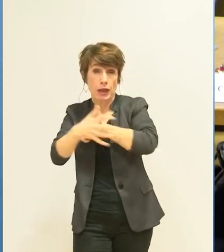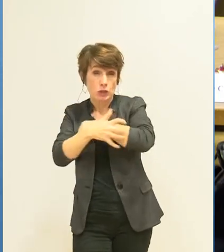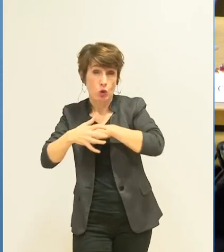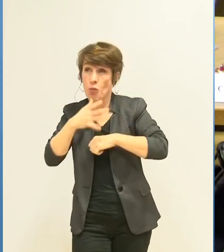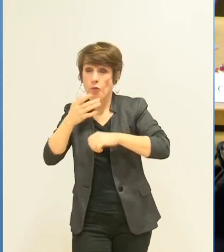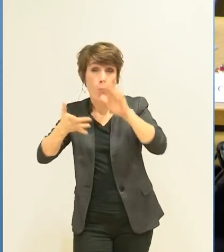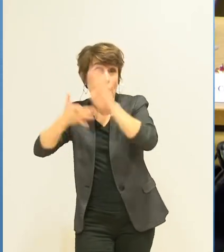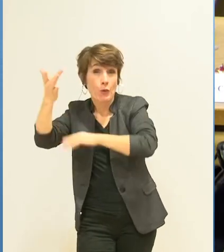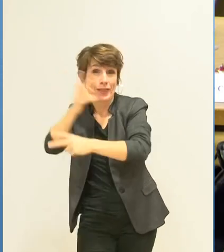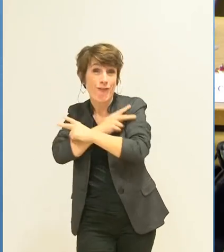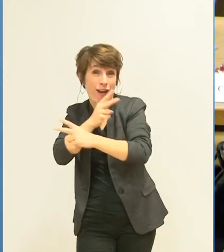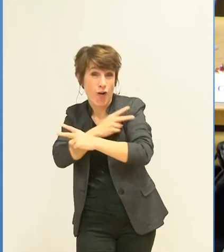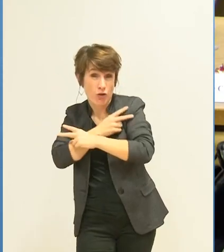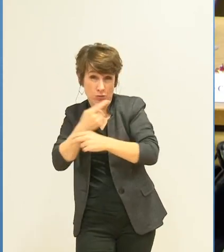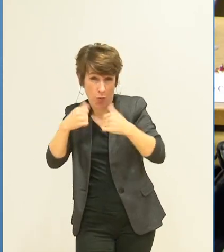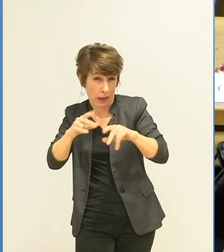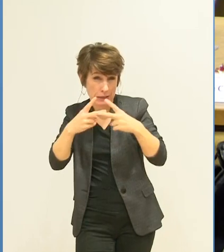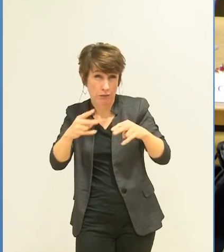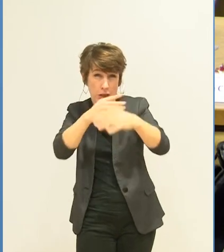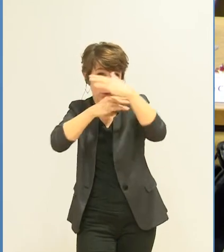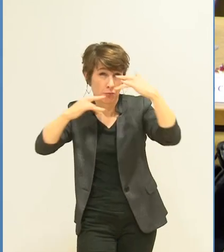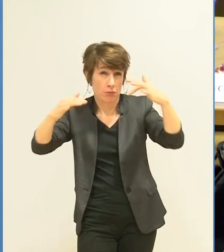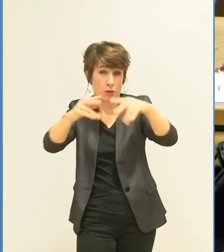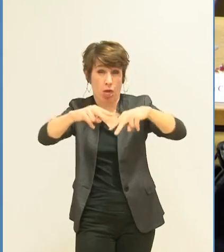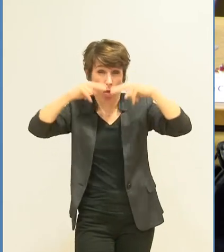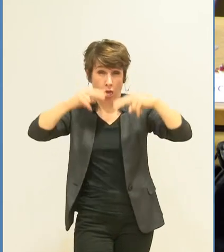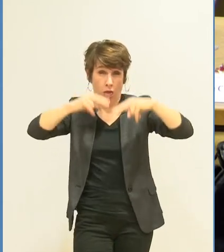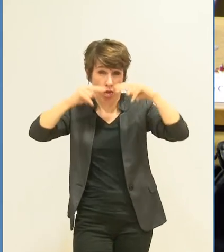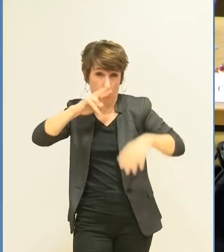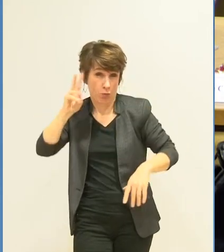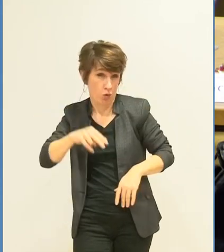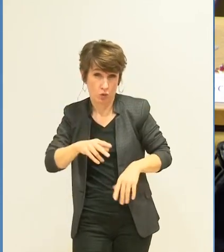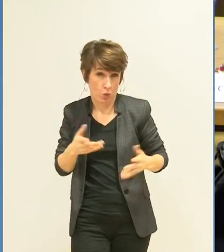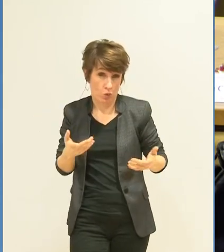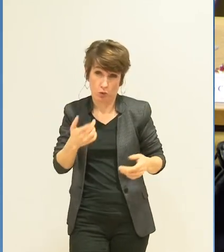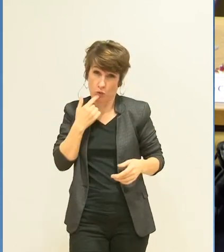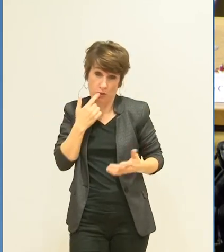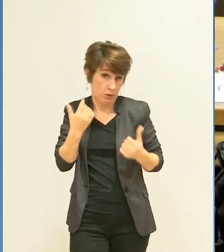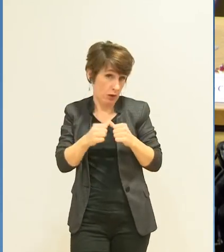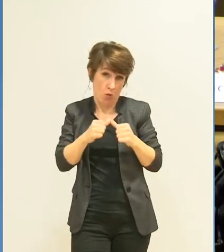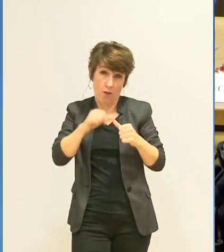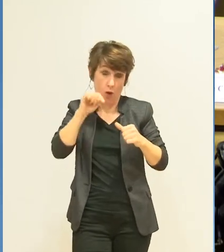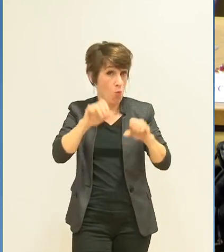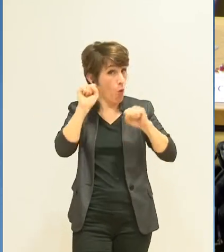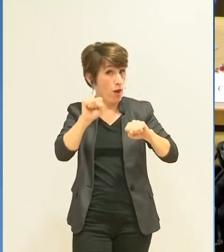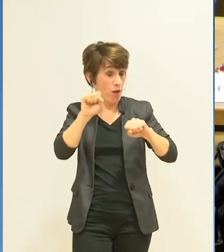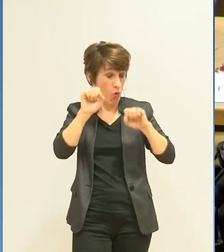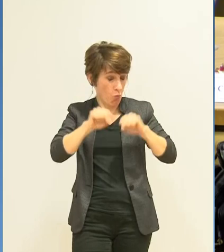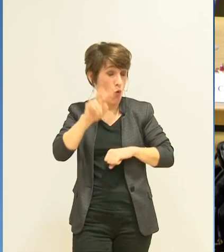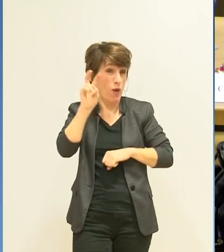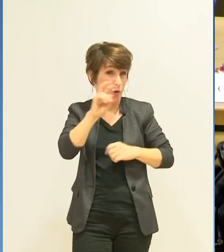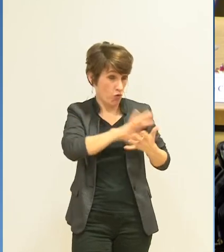conséquences sanitaires du dérèglement climatique il ne peut donc pas y avoir de transition écologique sans transition sociale